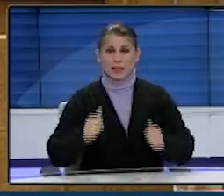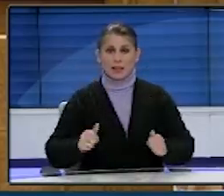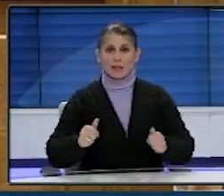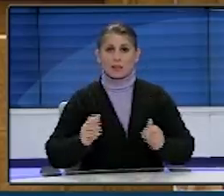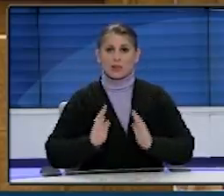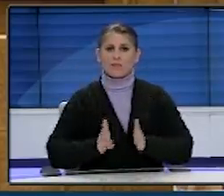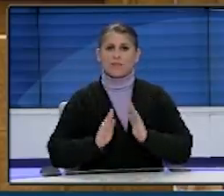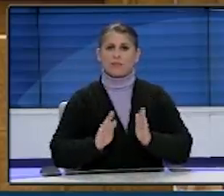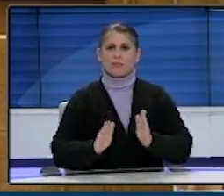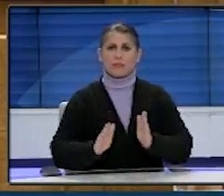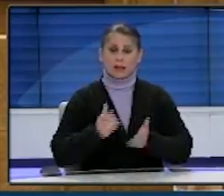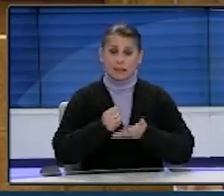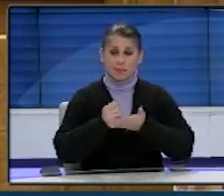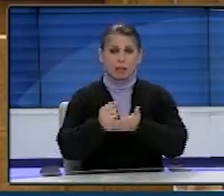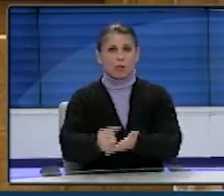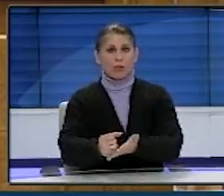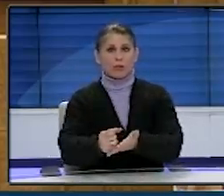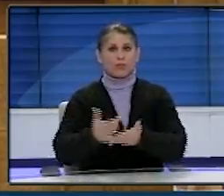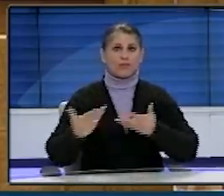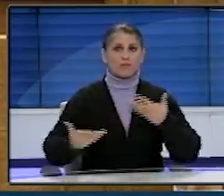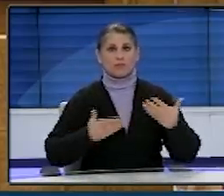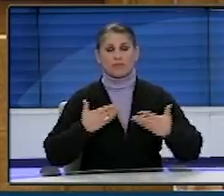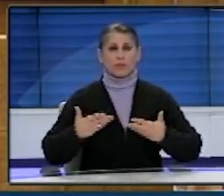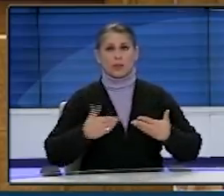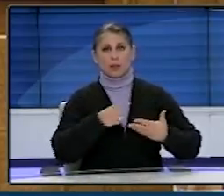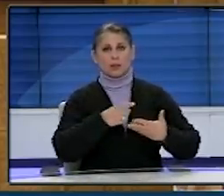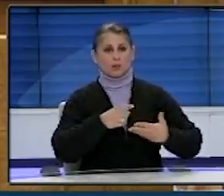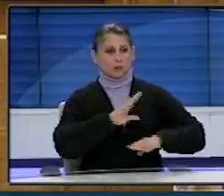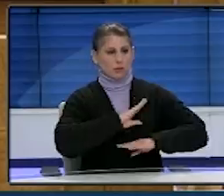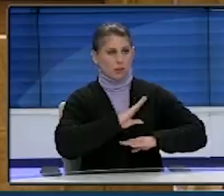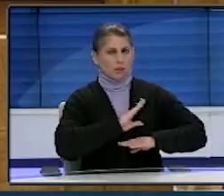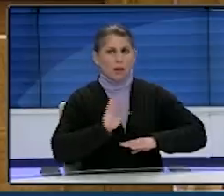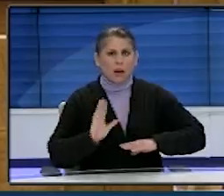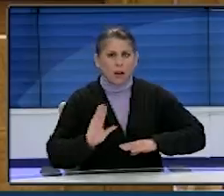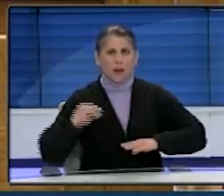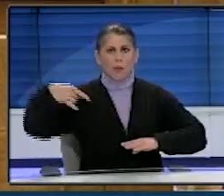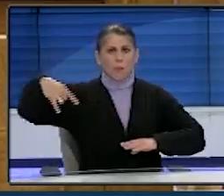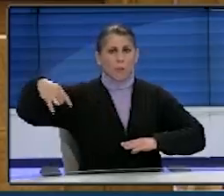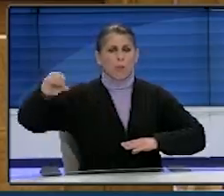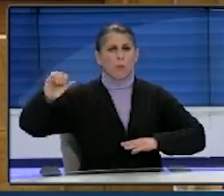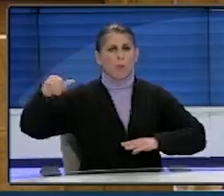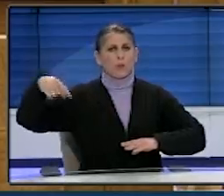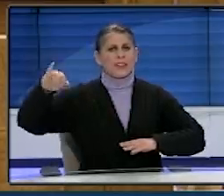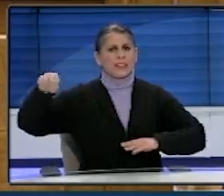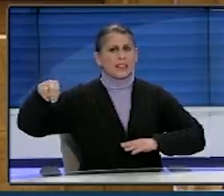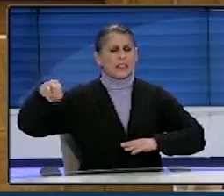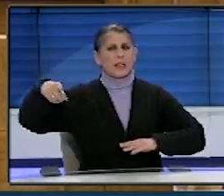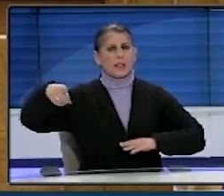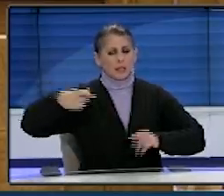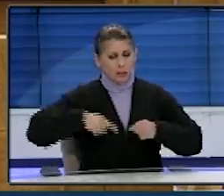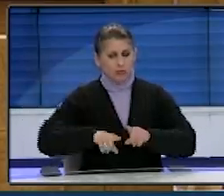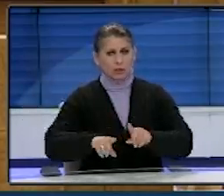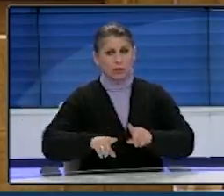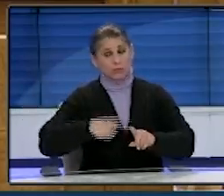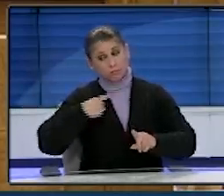προχωρά σε άνευ προηγουμένου χρηματοδότηση και εξυγχρονισμό των ενόπλων της δυνάμεων. Ο Πούτιν την ίδια στιγμή διέταξε